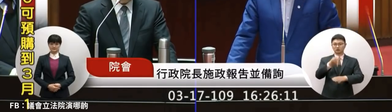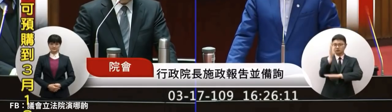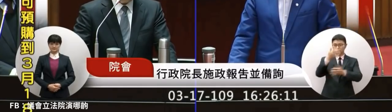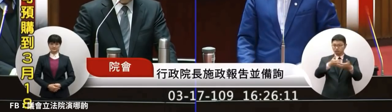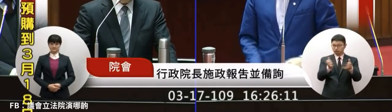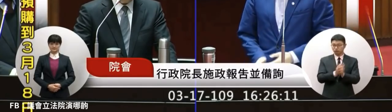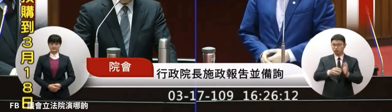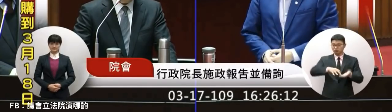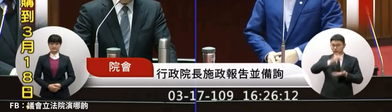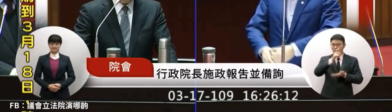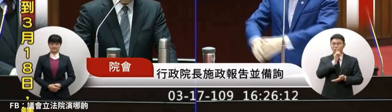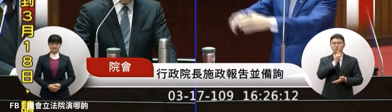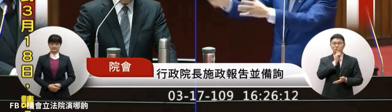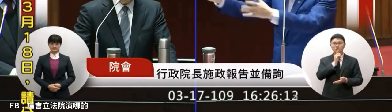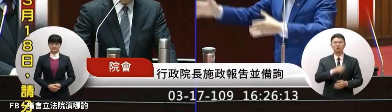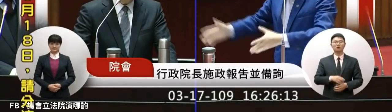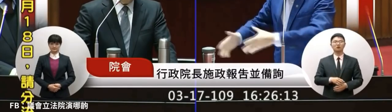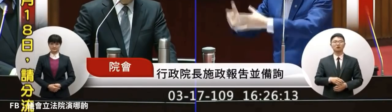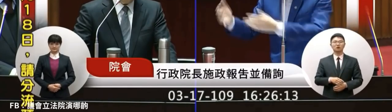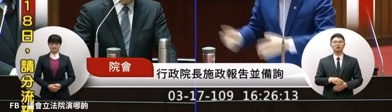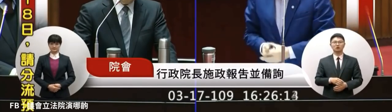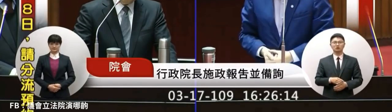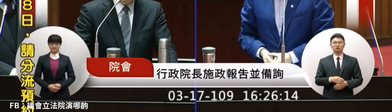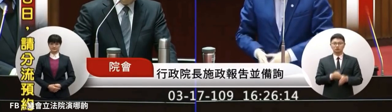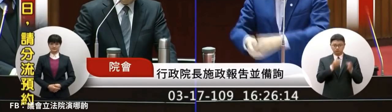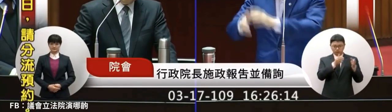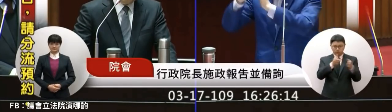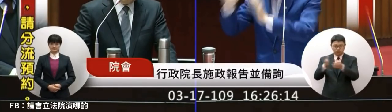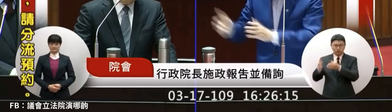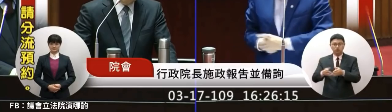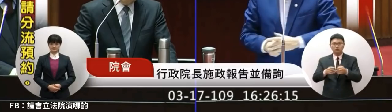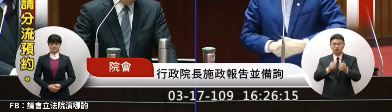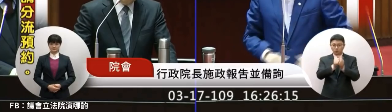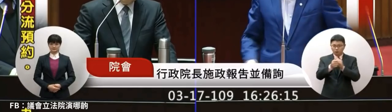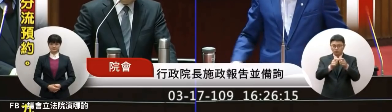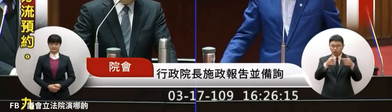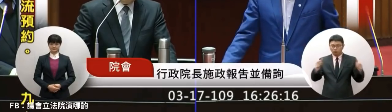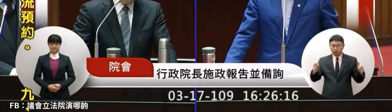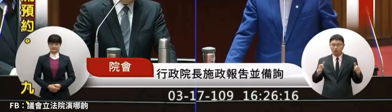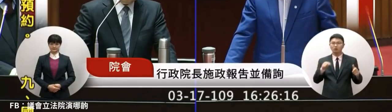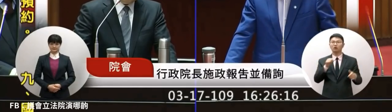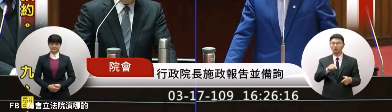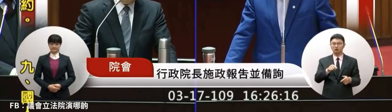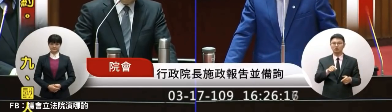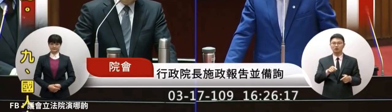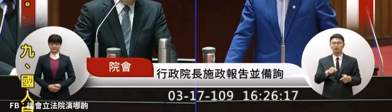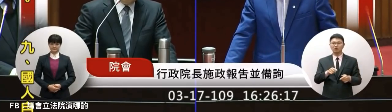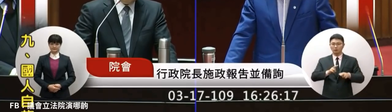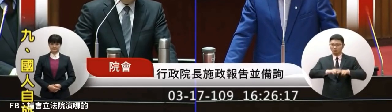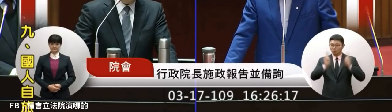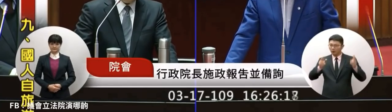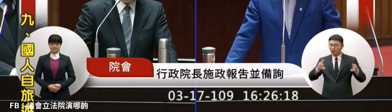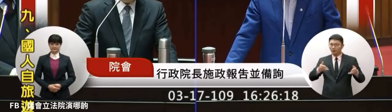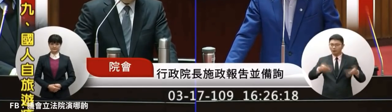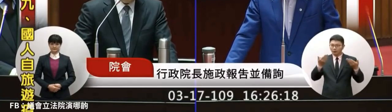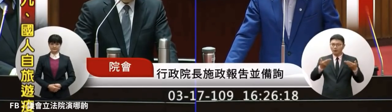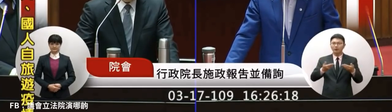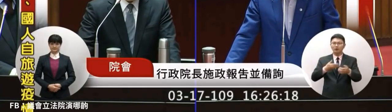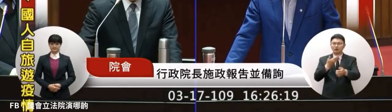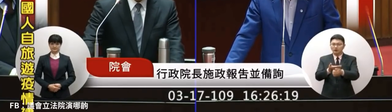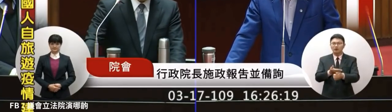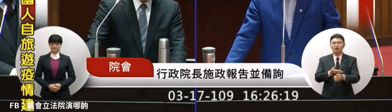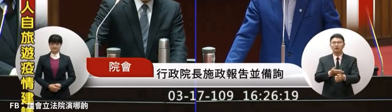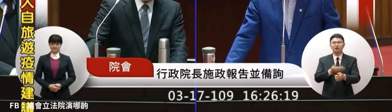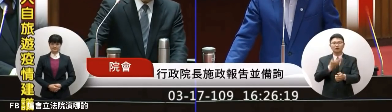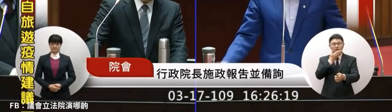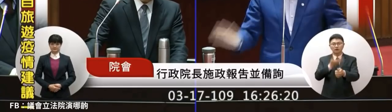到了，哇，要针对很多的税目要去放宽啊，去减轻人民的